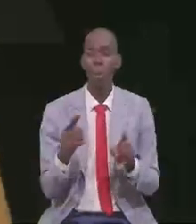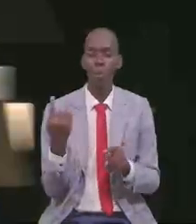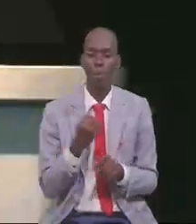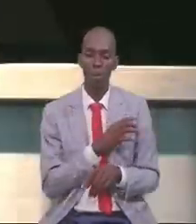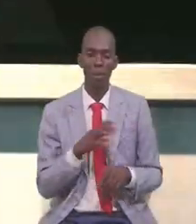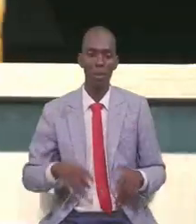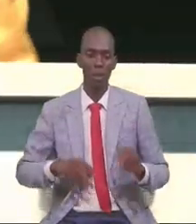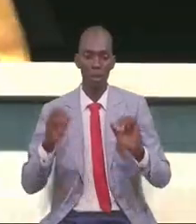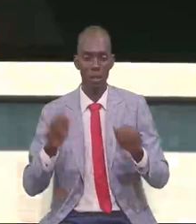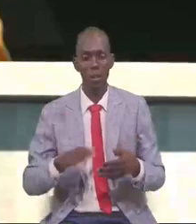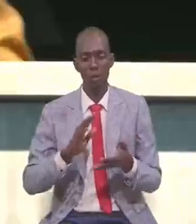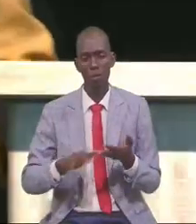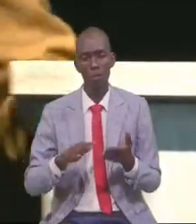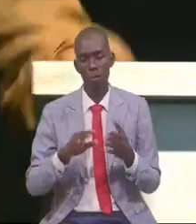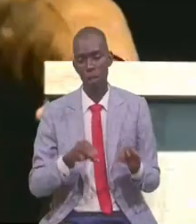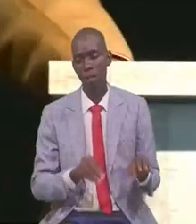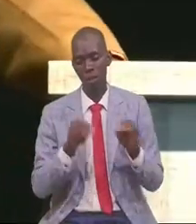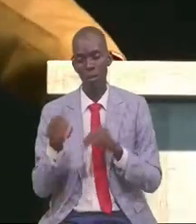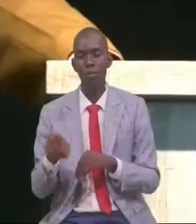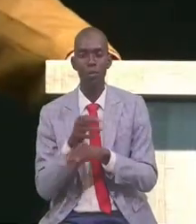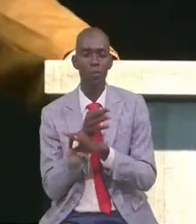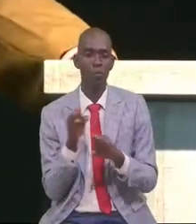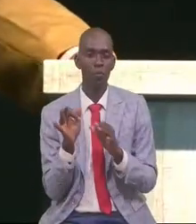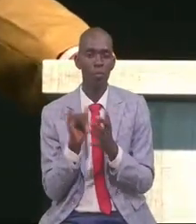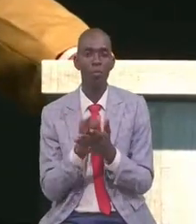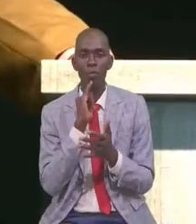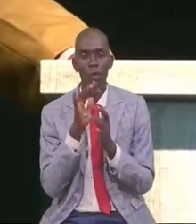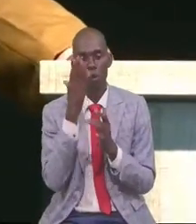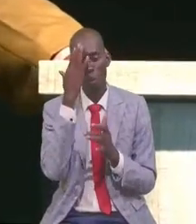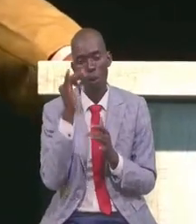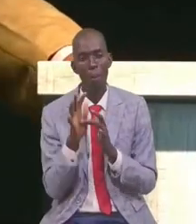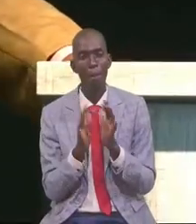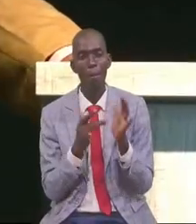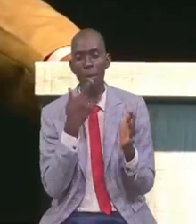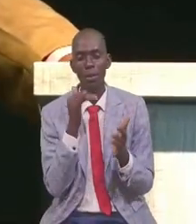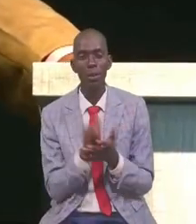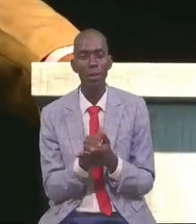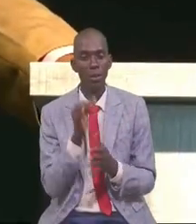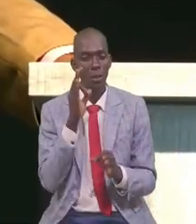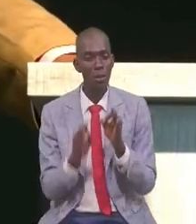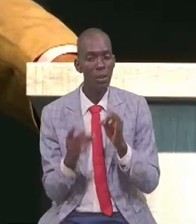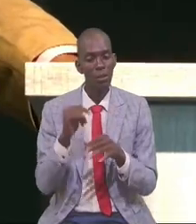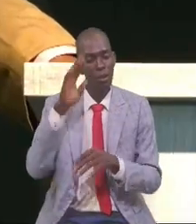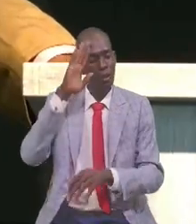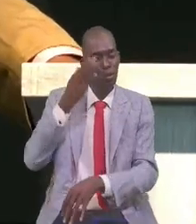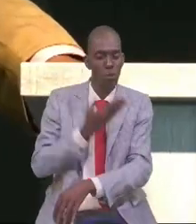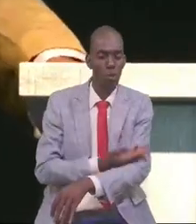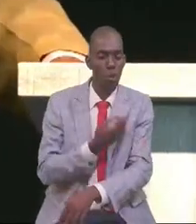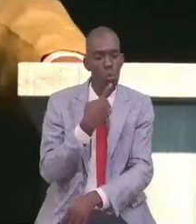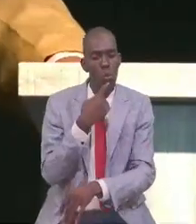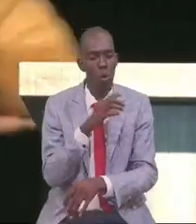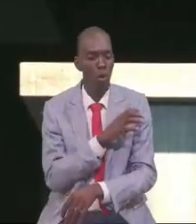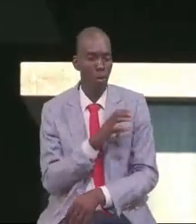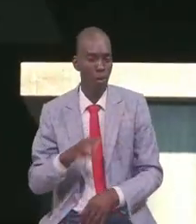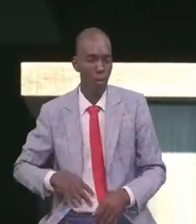dit, si donc le Fils, Christ, si donc le Fils, le Sauveur, si le Fils, c'est